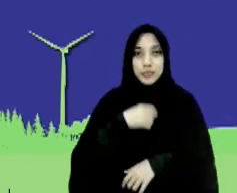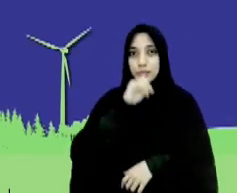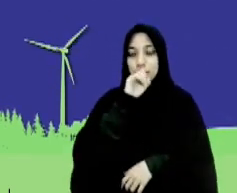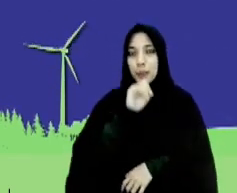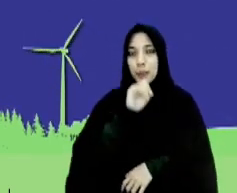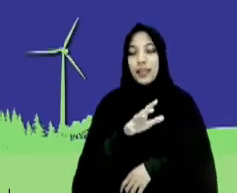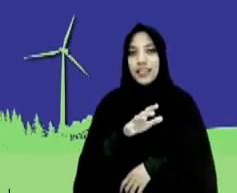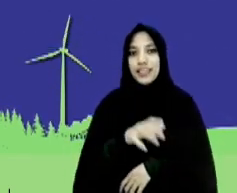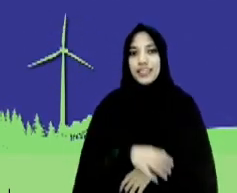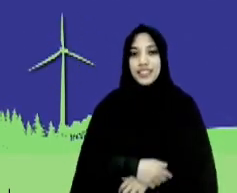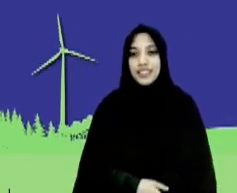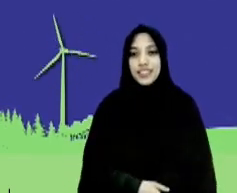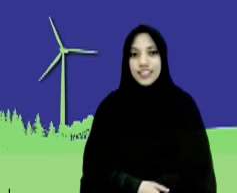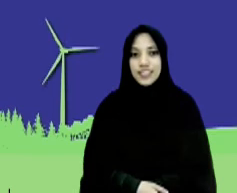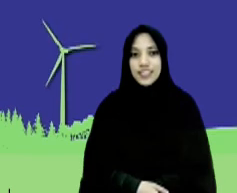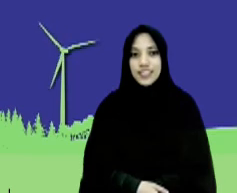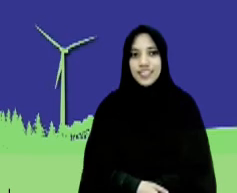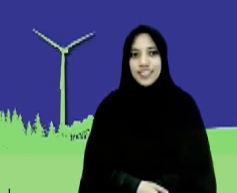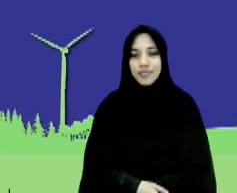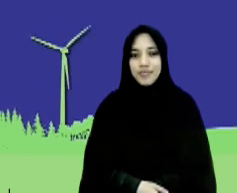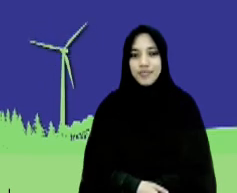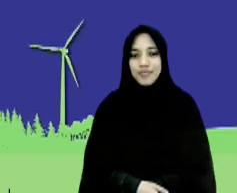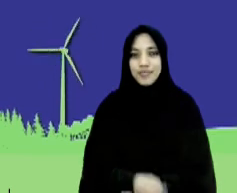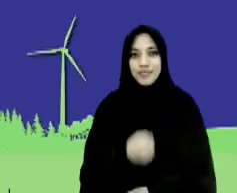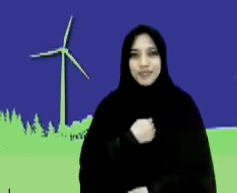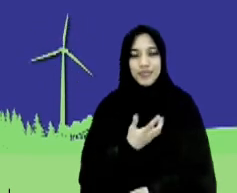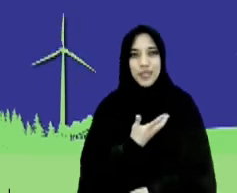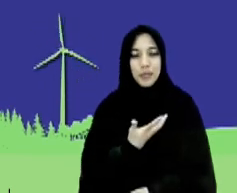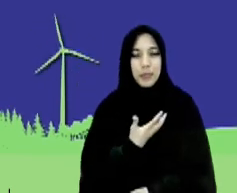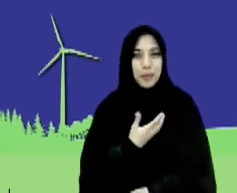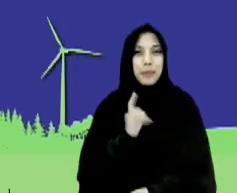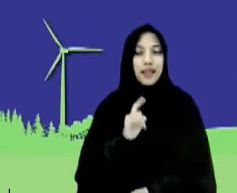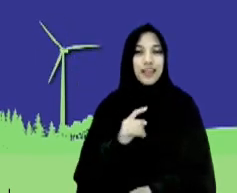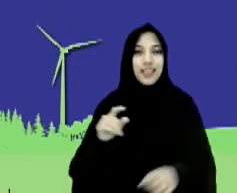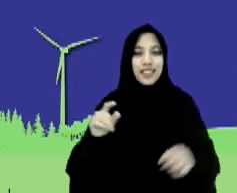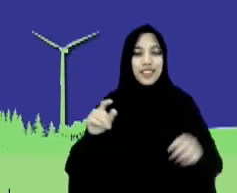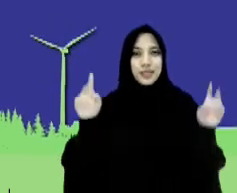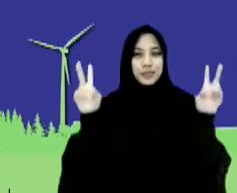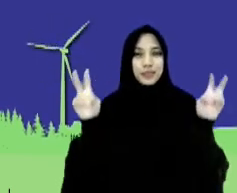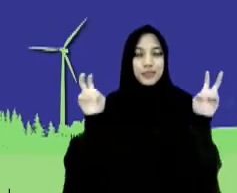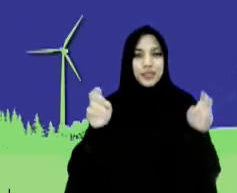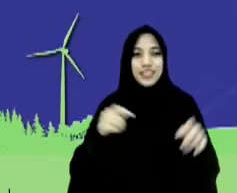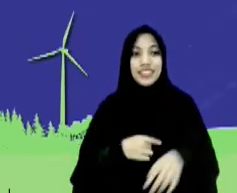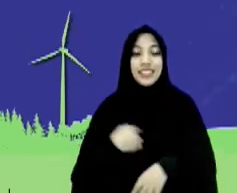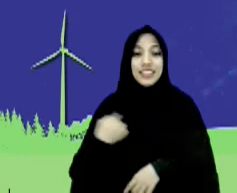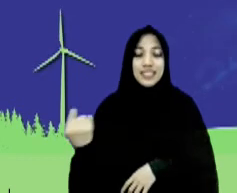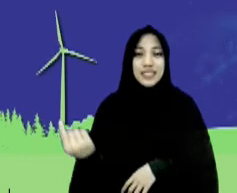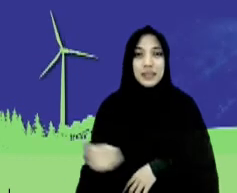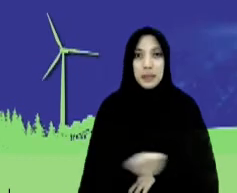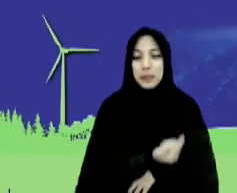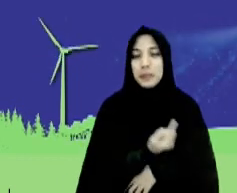kita saya akan e menggunakanya bu we are in this together ya Bu ya are in dan